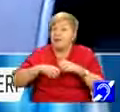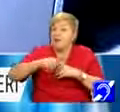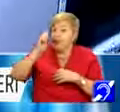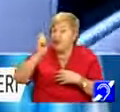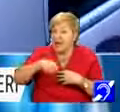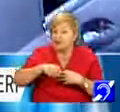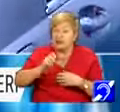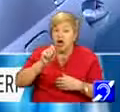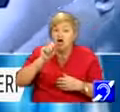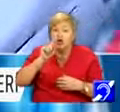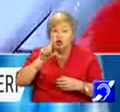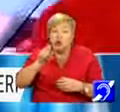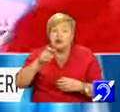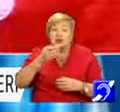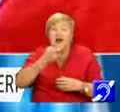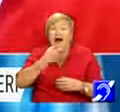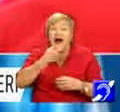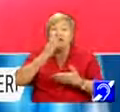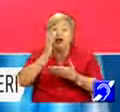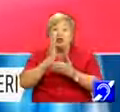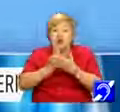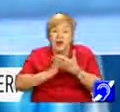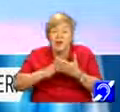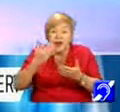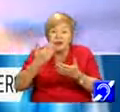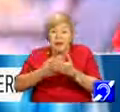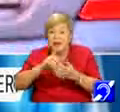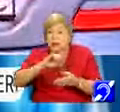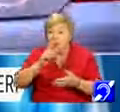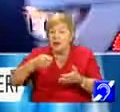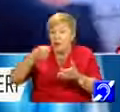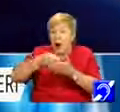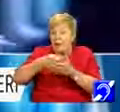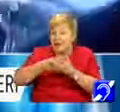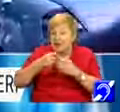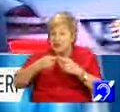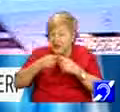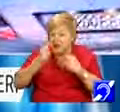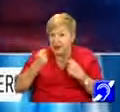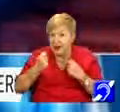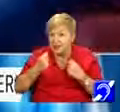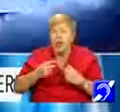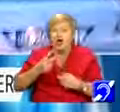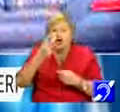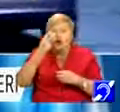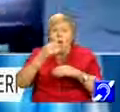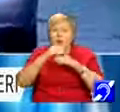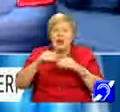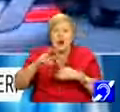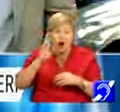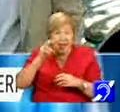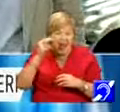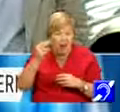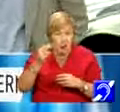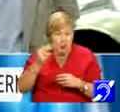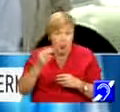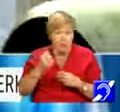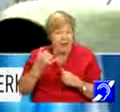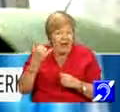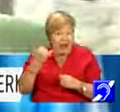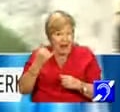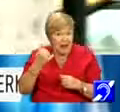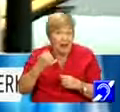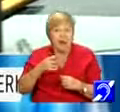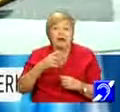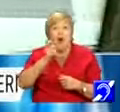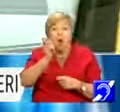pedeapsă de 12 ani și jumătate pentru evaziune fiscală. E vorba de evaziune fiscală de 2 milioane de euro pe care